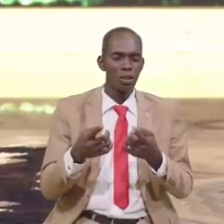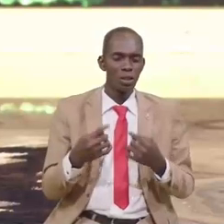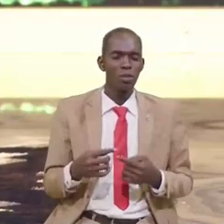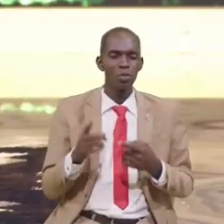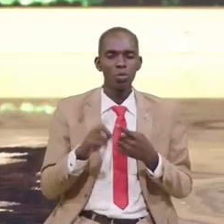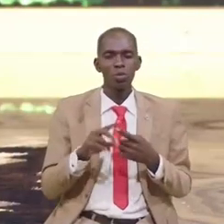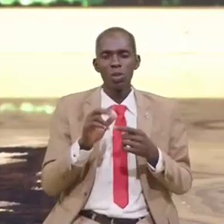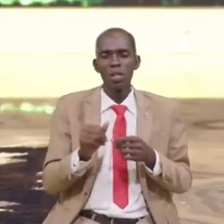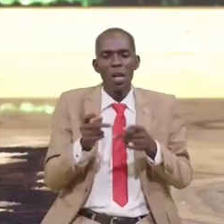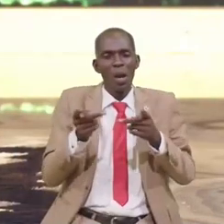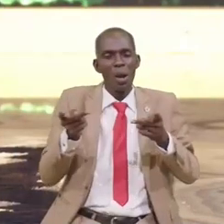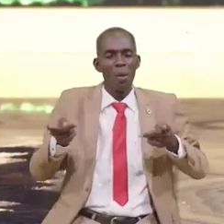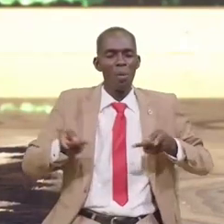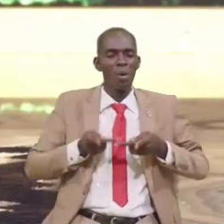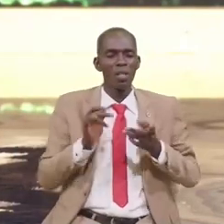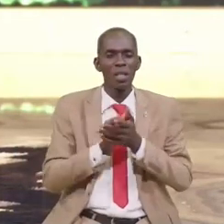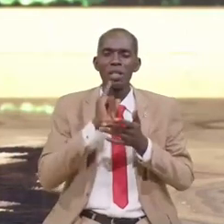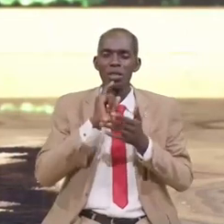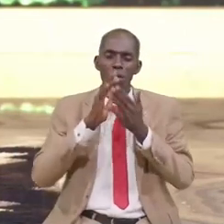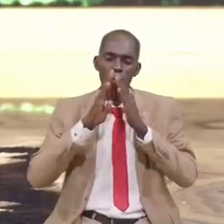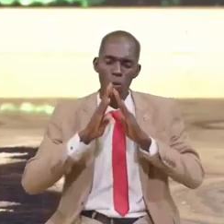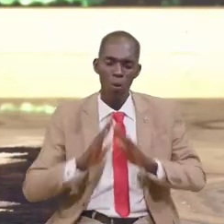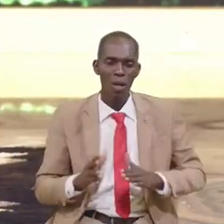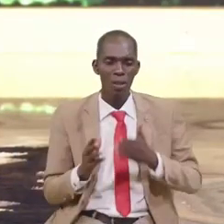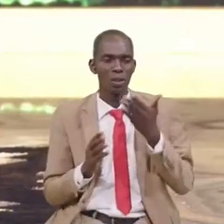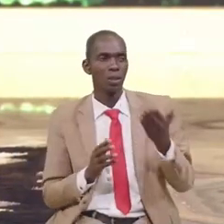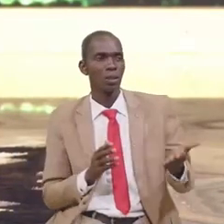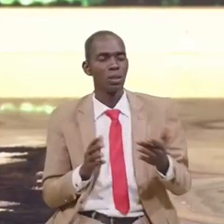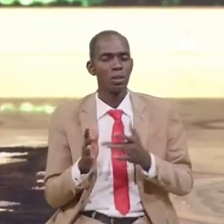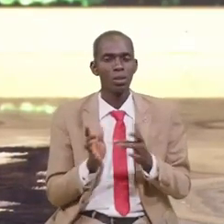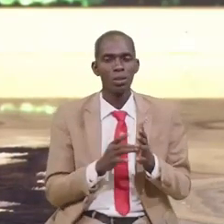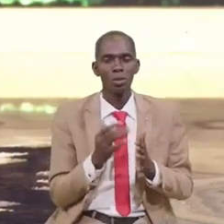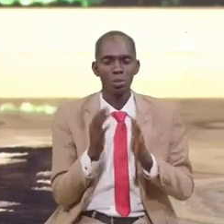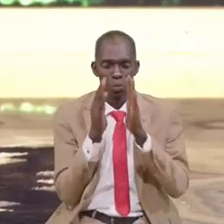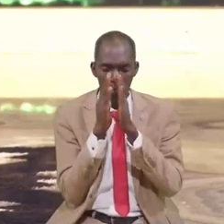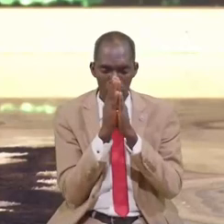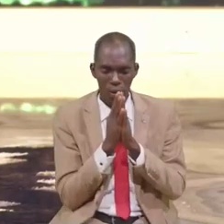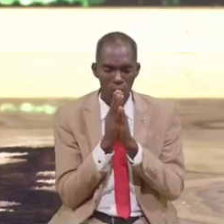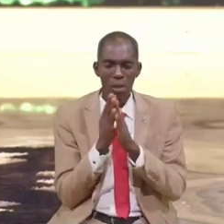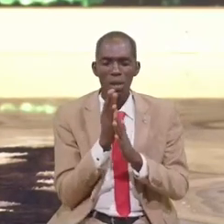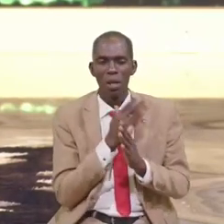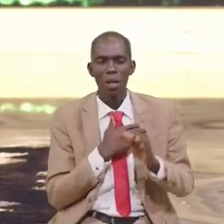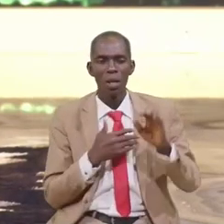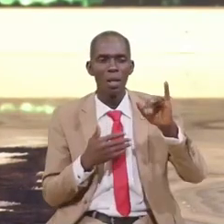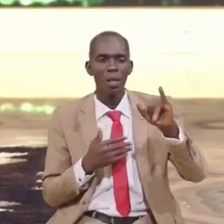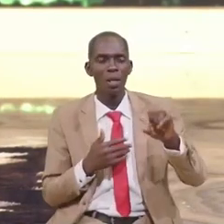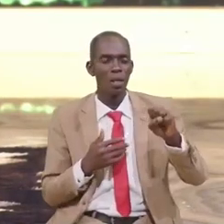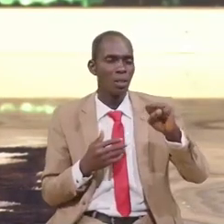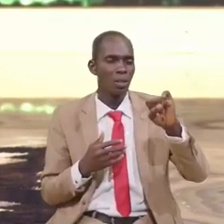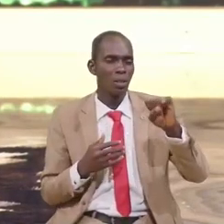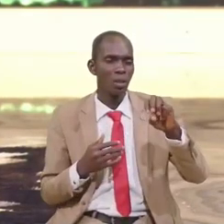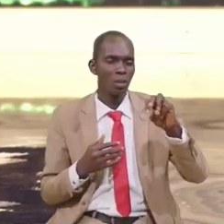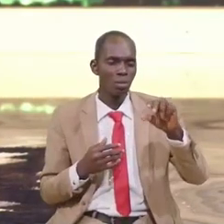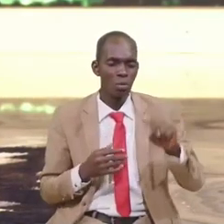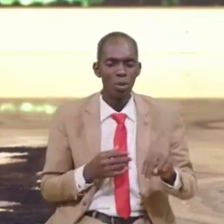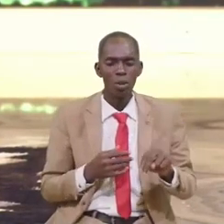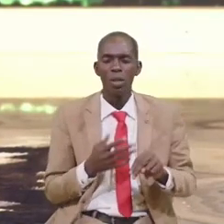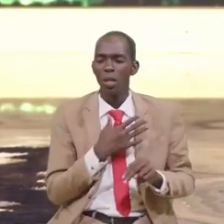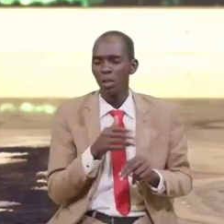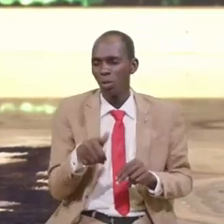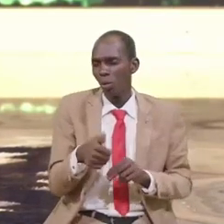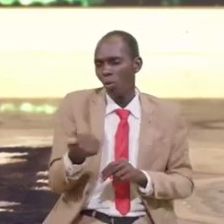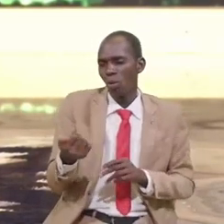désert où il pria. Simon et ceux qui étaient avec lui se mirent